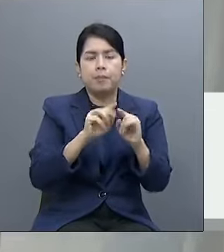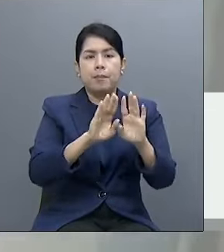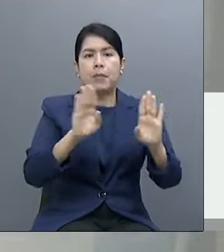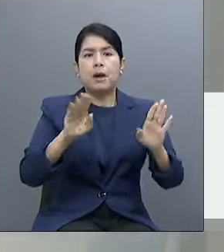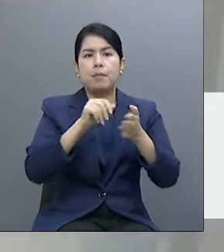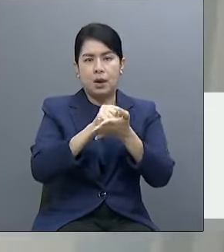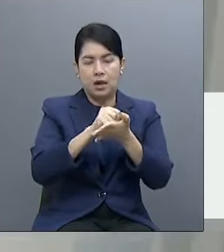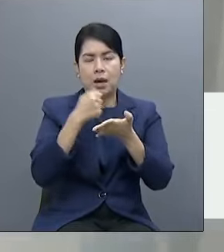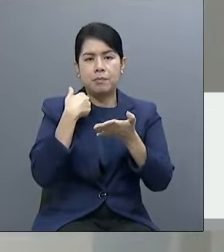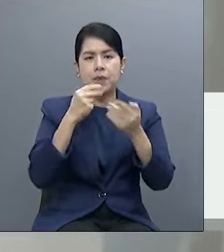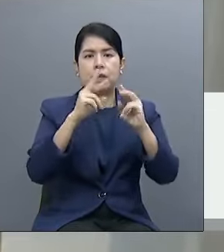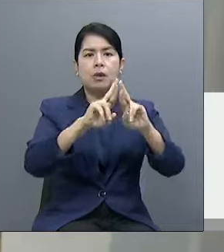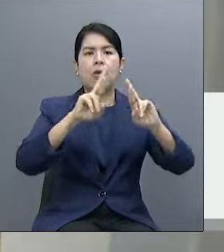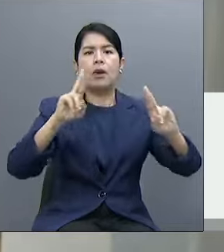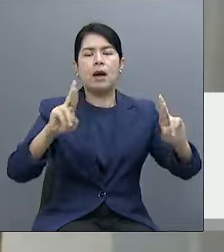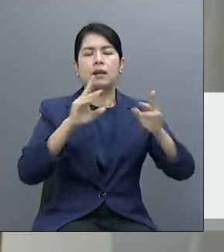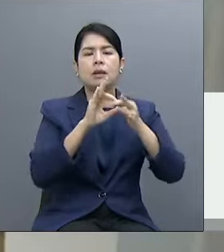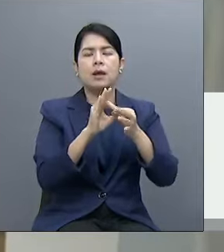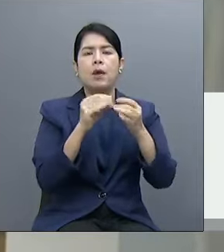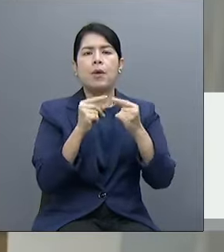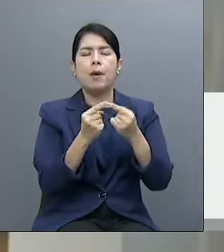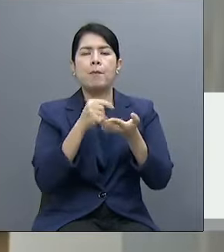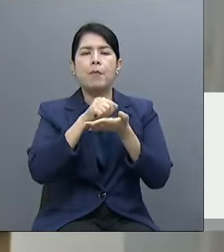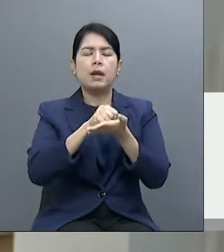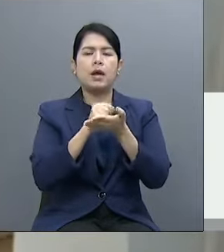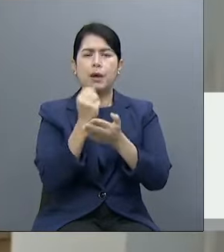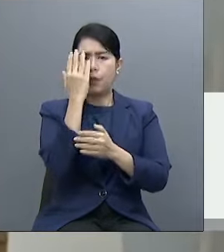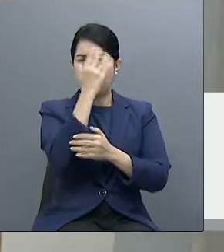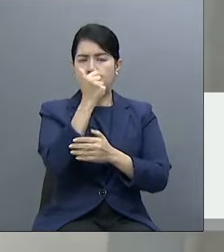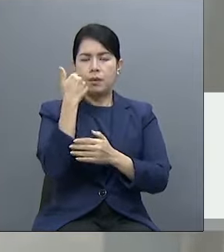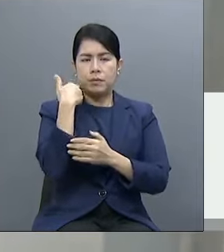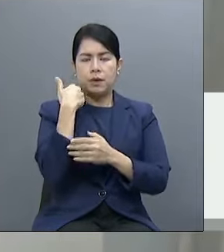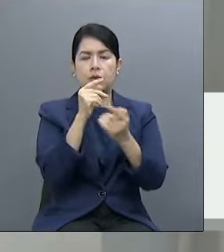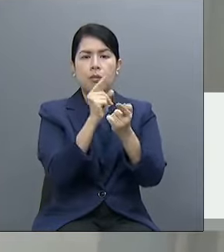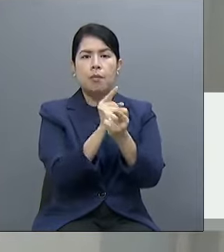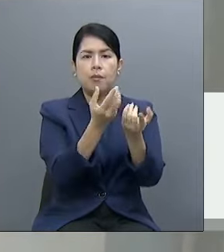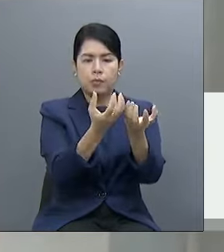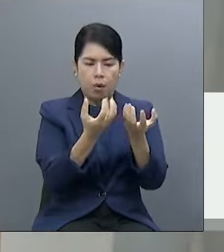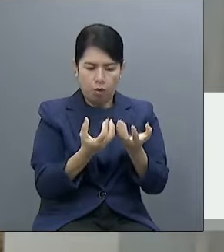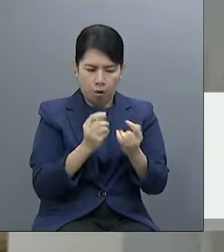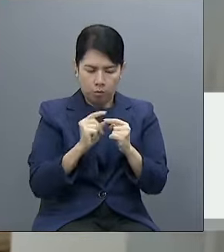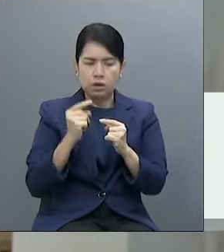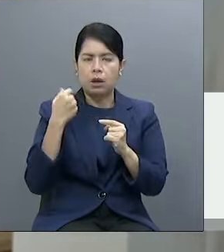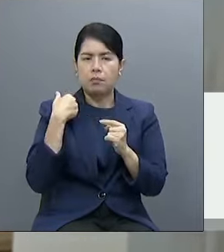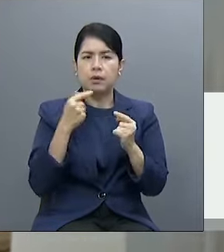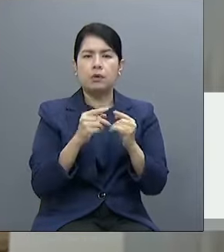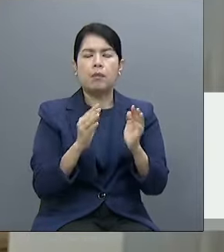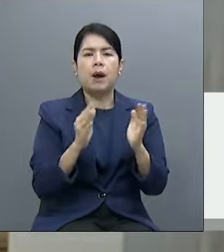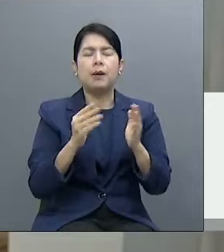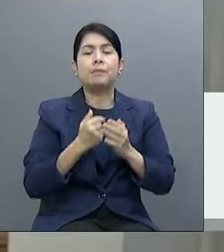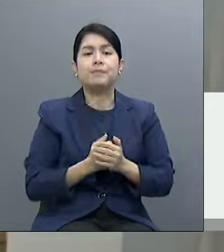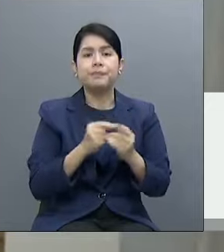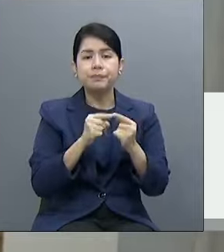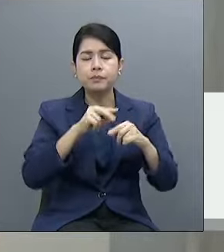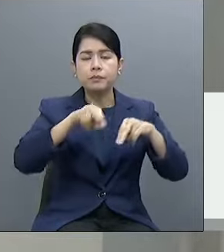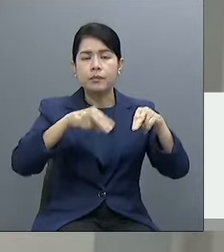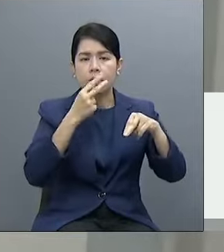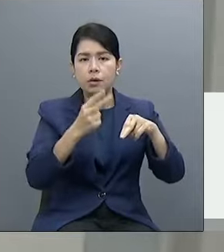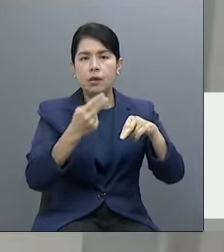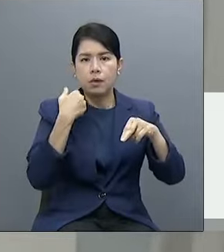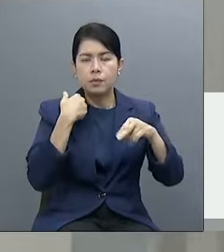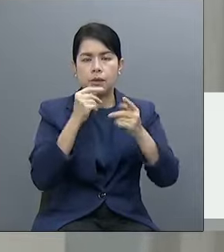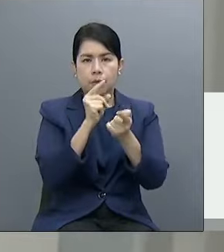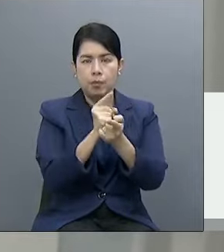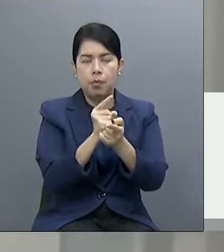กฎหมายตรวจค้นภายในคลินิกพบเครื่องมือทางการแพทย์และยาชนิดต่างๆจำนวนมากก็ตรวจยึดและอายัดไว้นำ